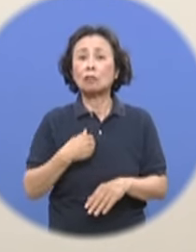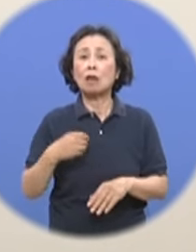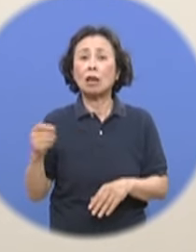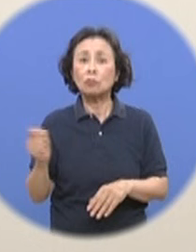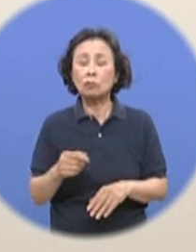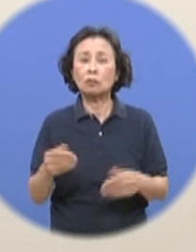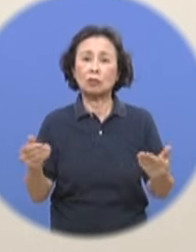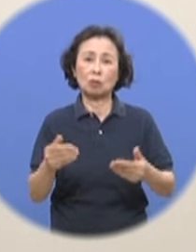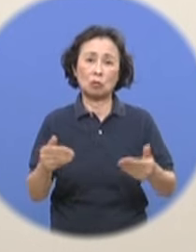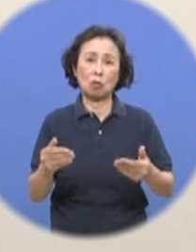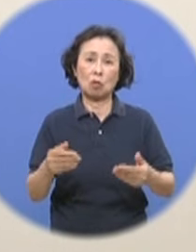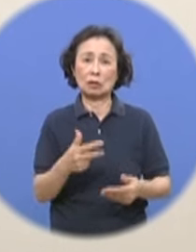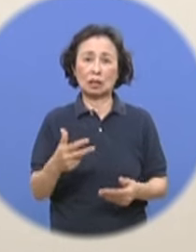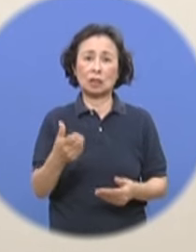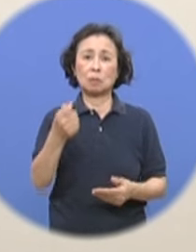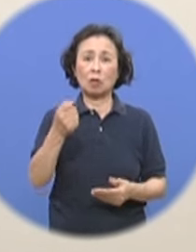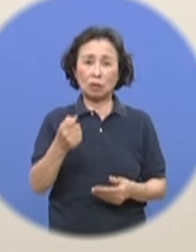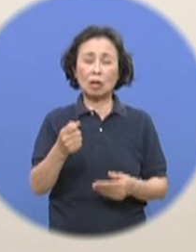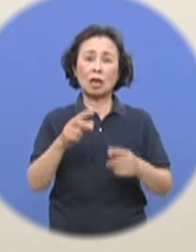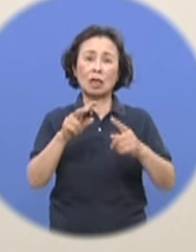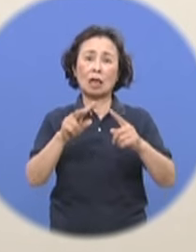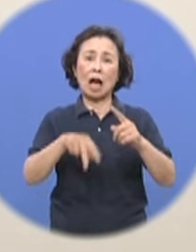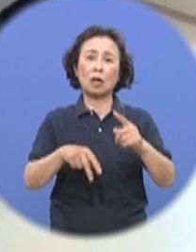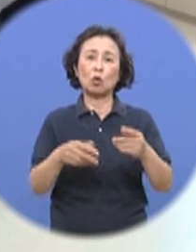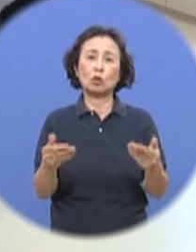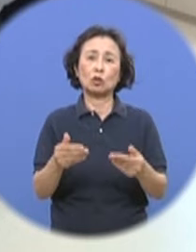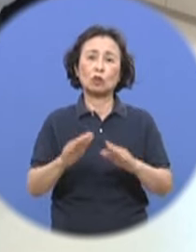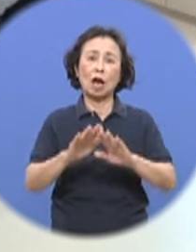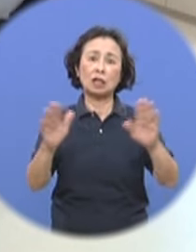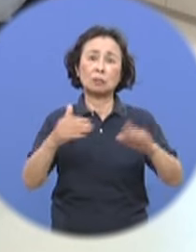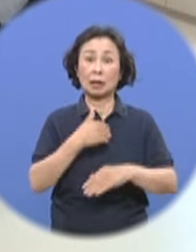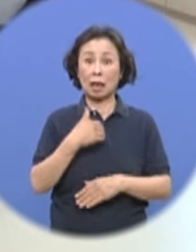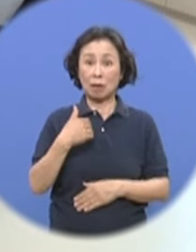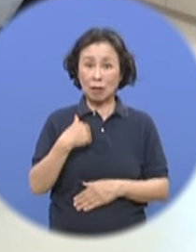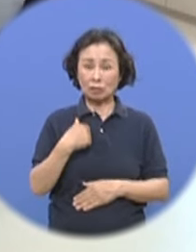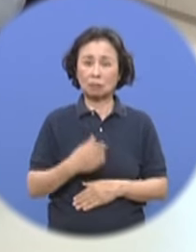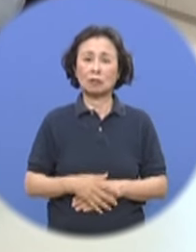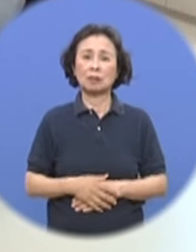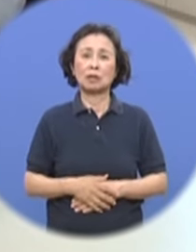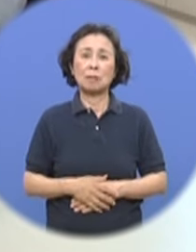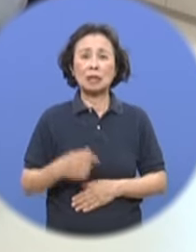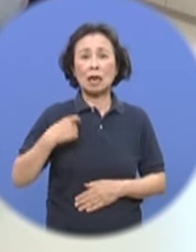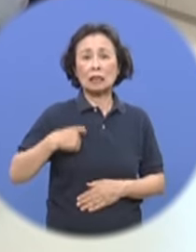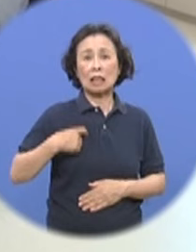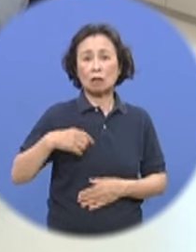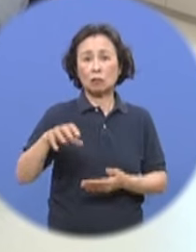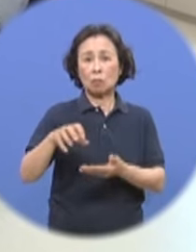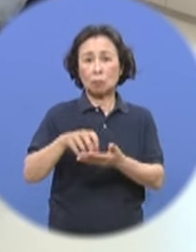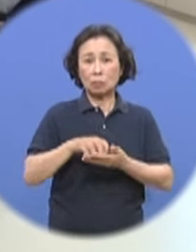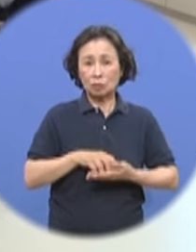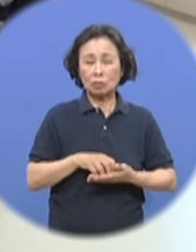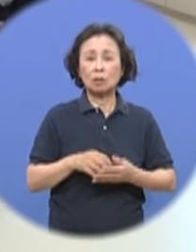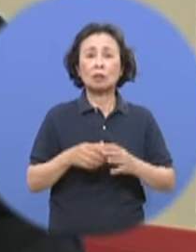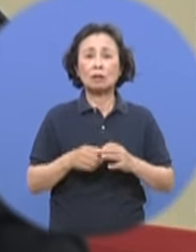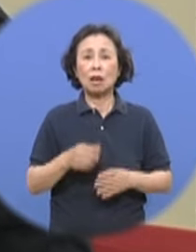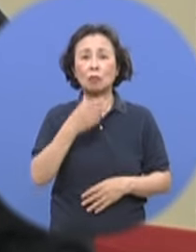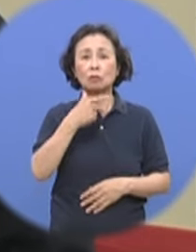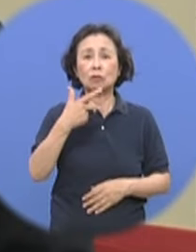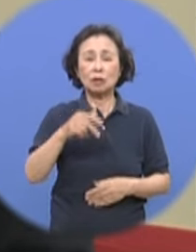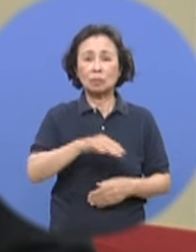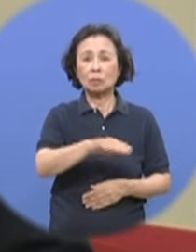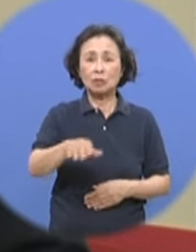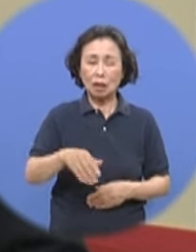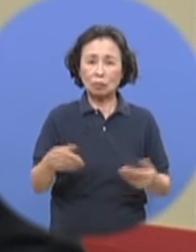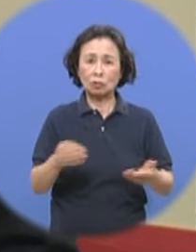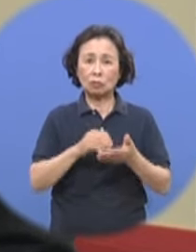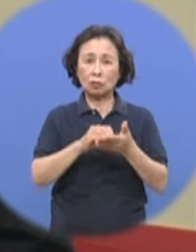って介護の仕事を始めることができます。また資格を習得していることで福祉分野での就職が